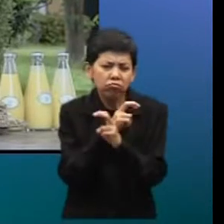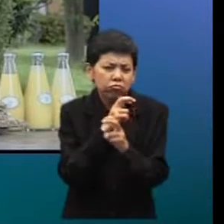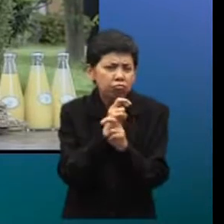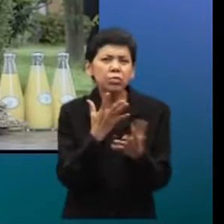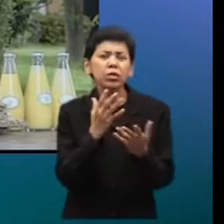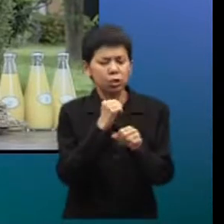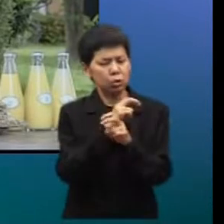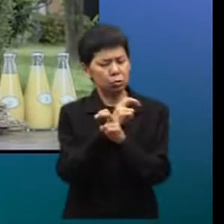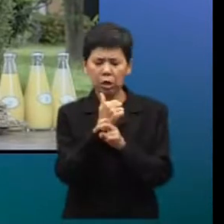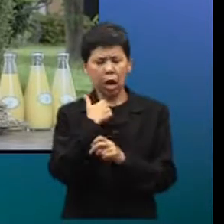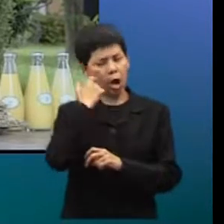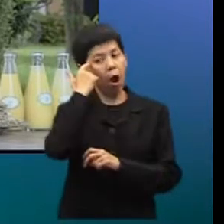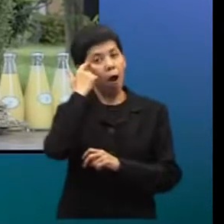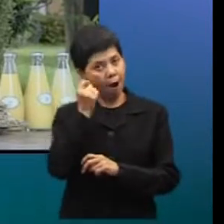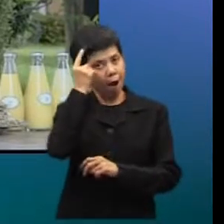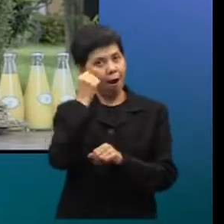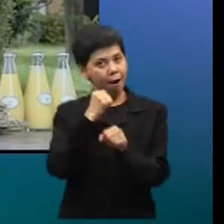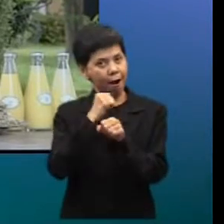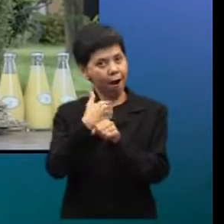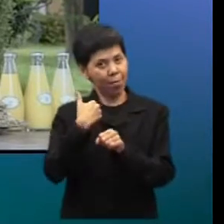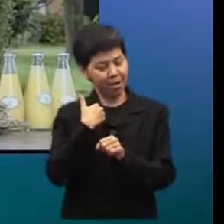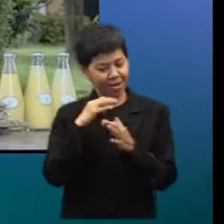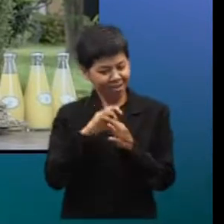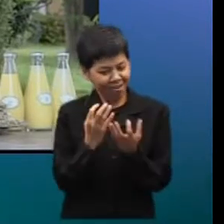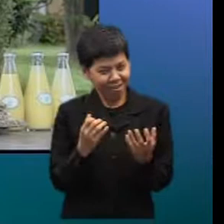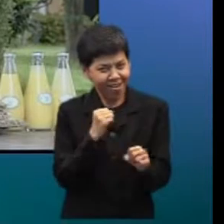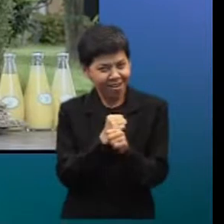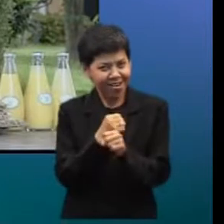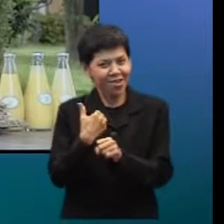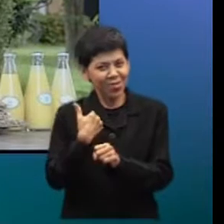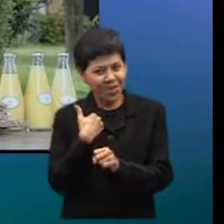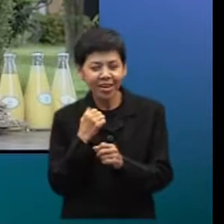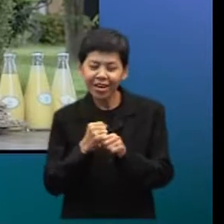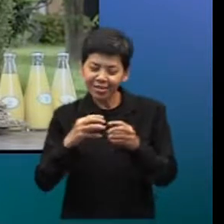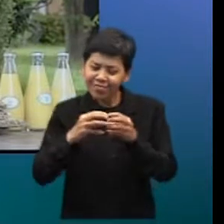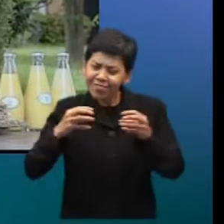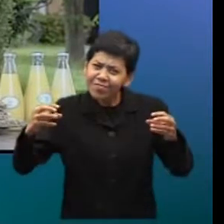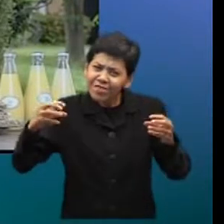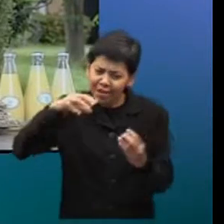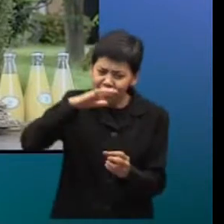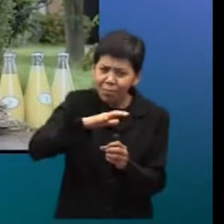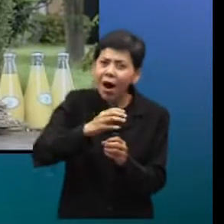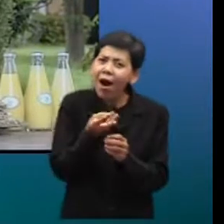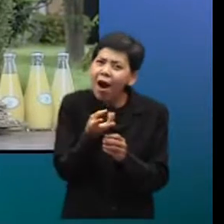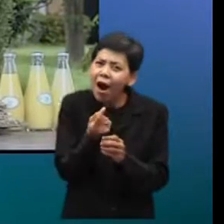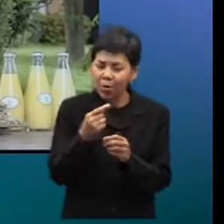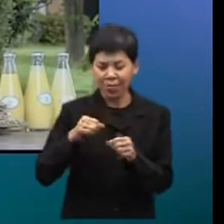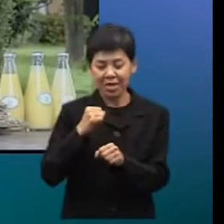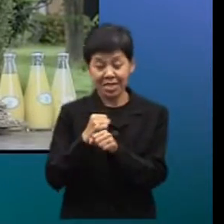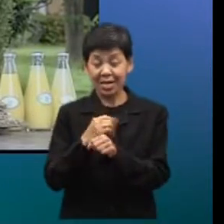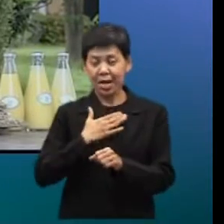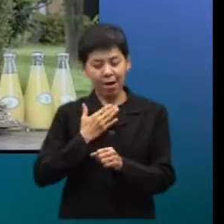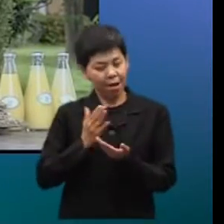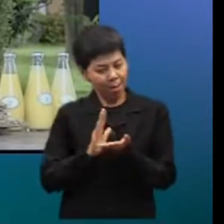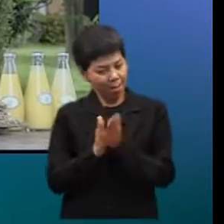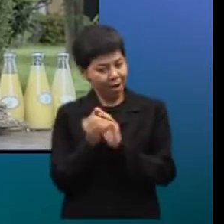คะก็เลยจุดประกายตรงนี้ให้ออกมาก็กลายเป็นมีผลิตภัณฑ์ก็คือหนึ่งเป็นข้าวหลามเป็นข้าวเม่านะคะตรงนี้มา